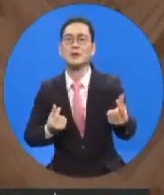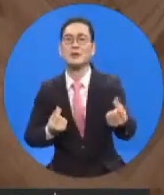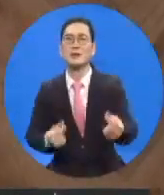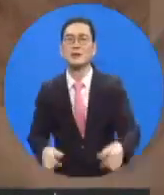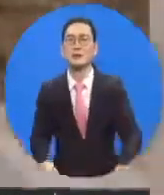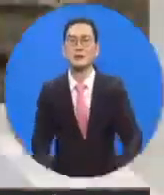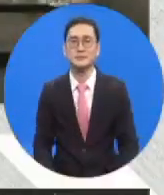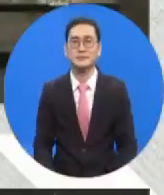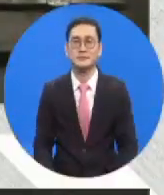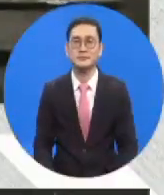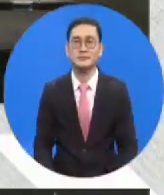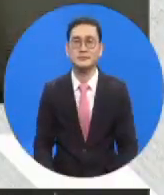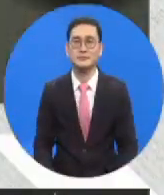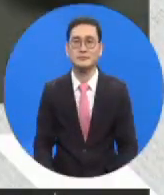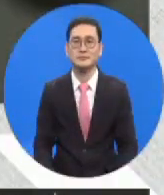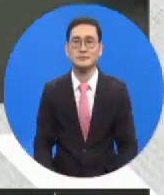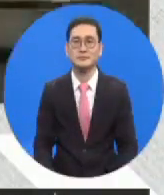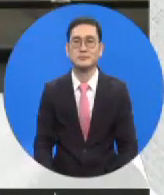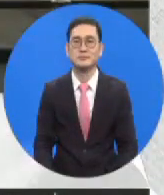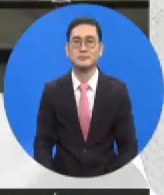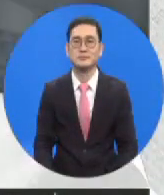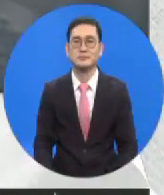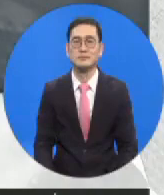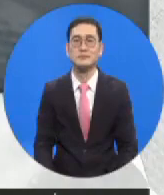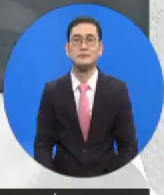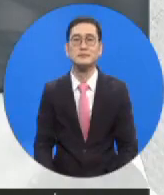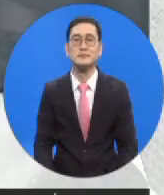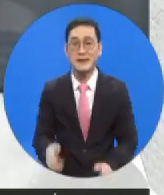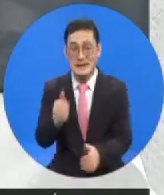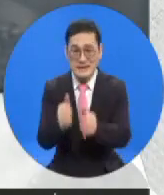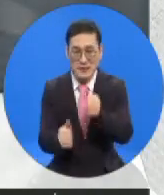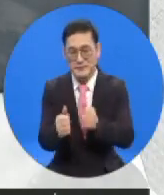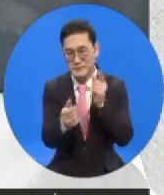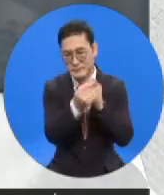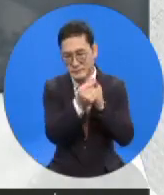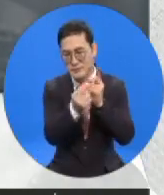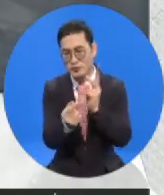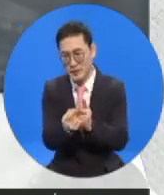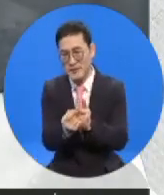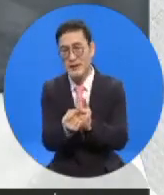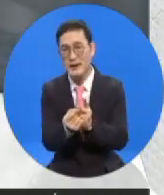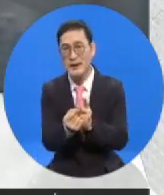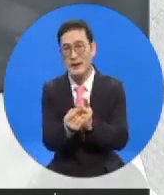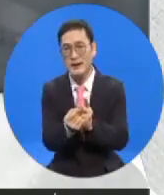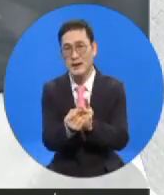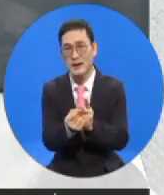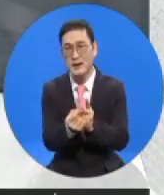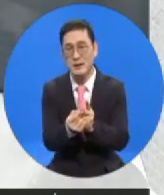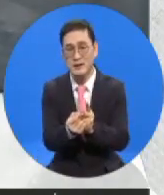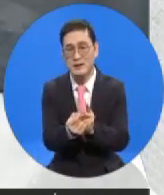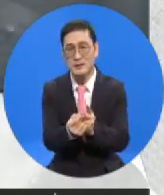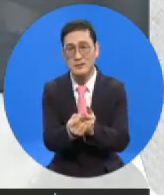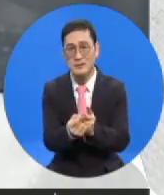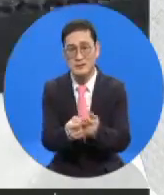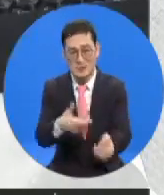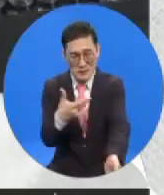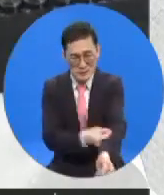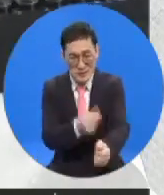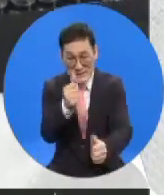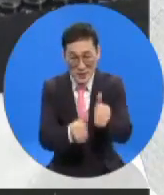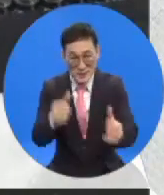이 백신에 대해서 임상실험을 두 번을 접종했다는 건데 전체 대상자는 4만 명이 좀 넘습니다. 이 4만 명이 넘는 대상자